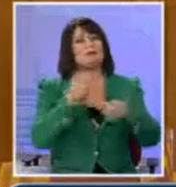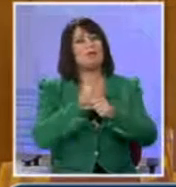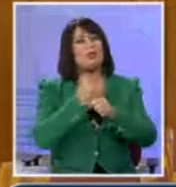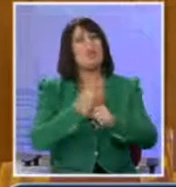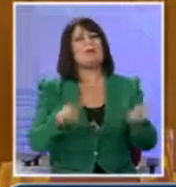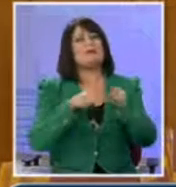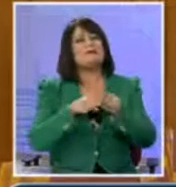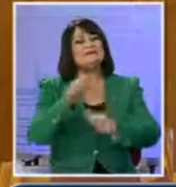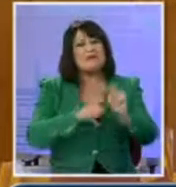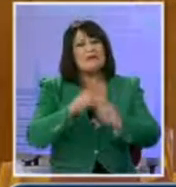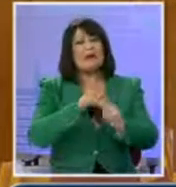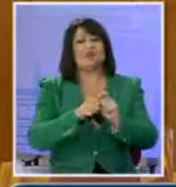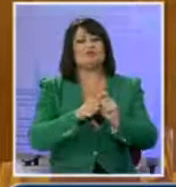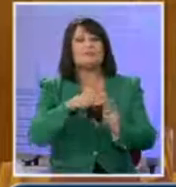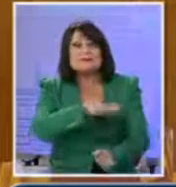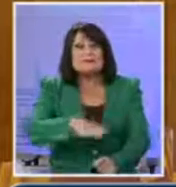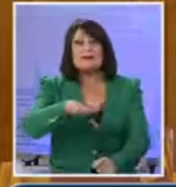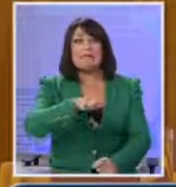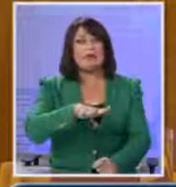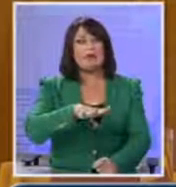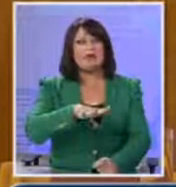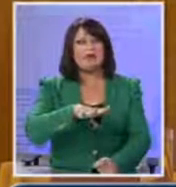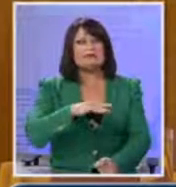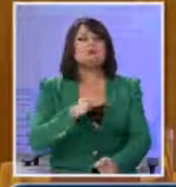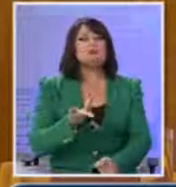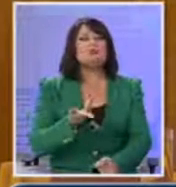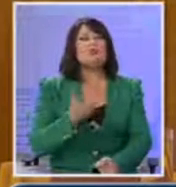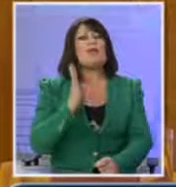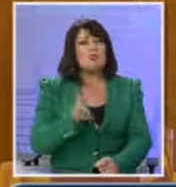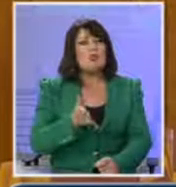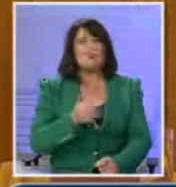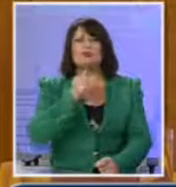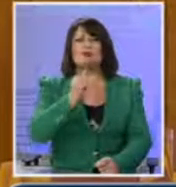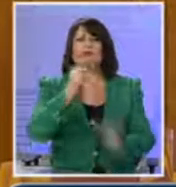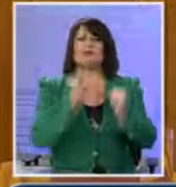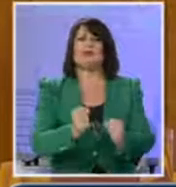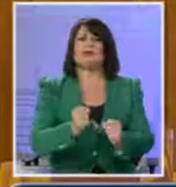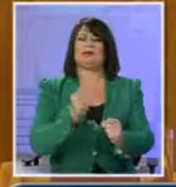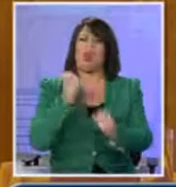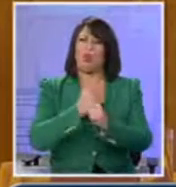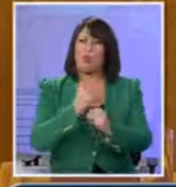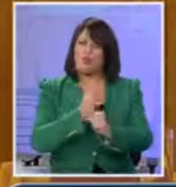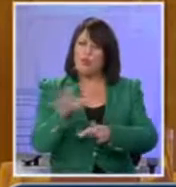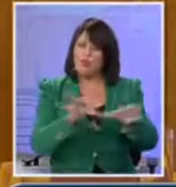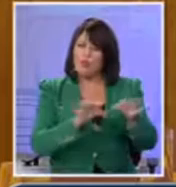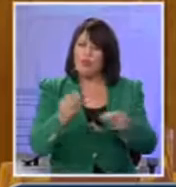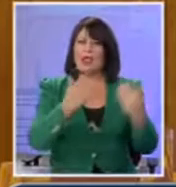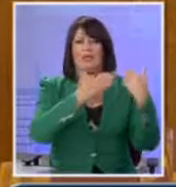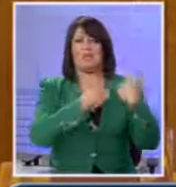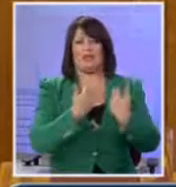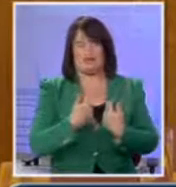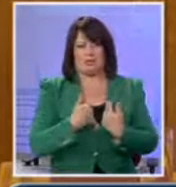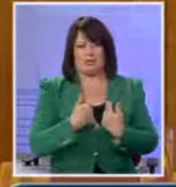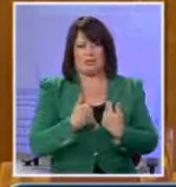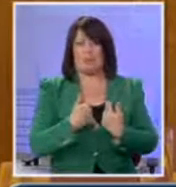δημιουργία αυτών των συνθήκων που θα ανοίξουν μόνιμες θέσεις εργασίας, δική μου ευθύνη είναι